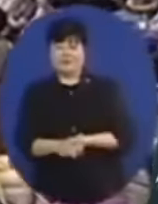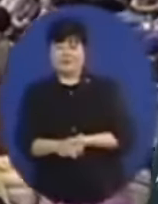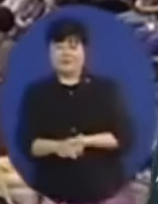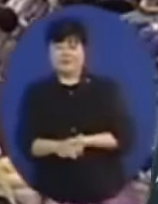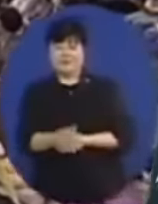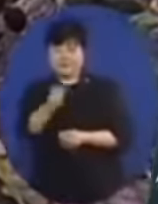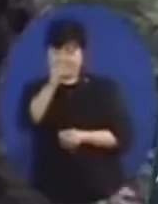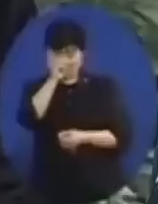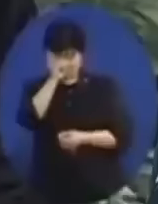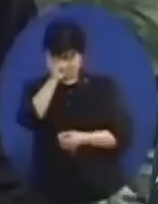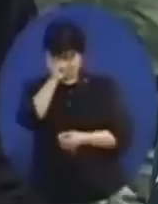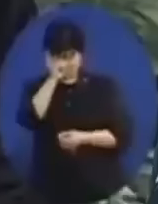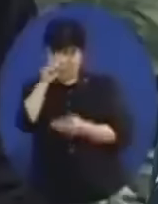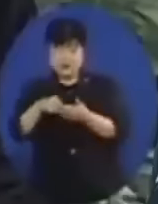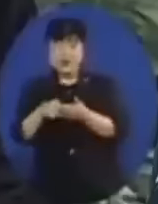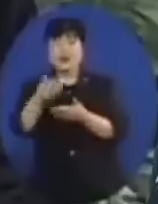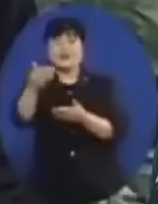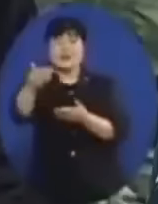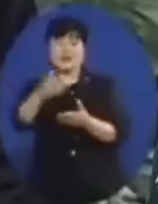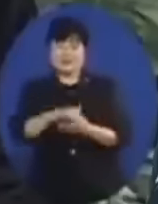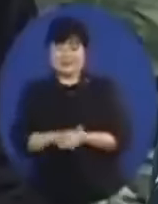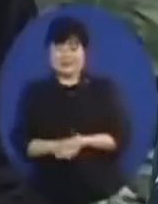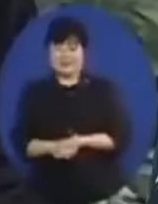말아야 됩니다. 우리는